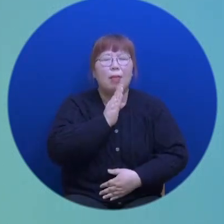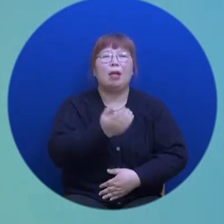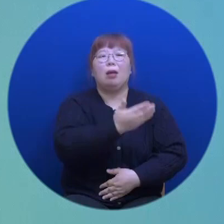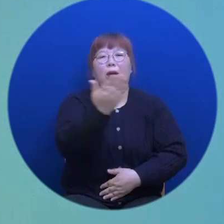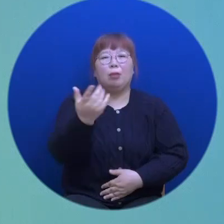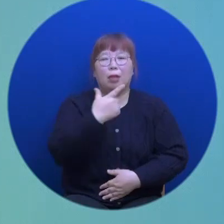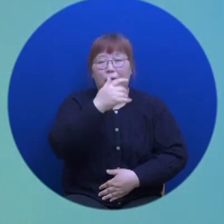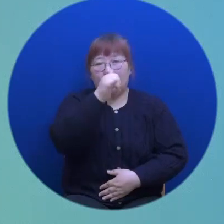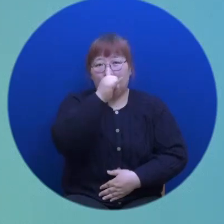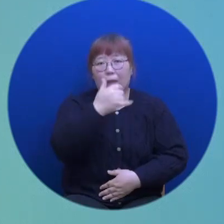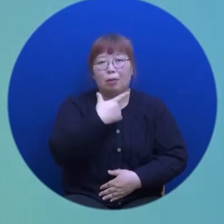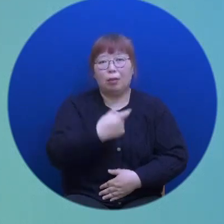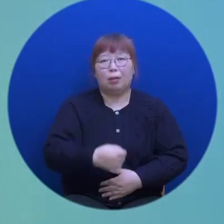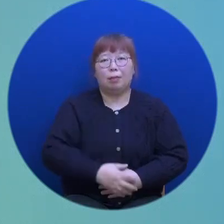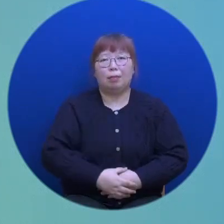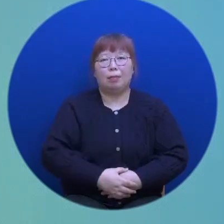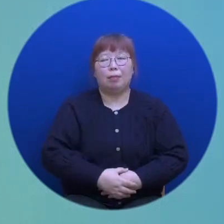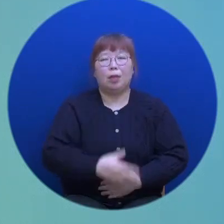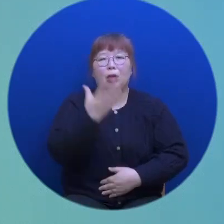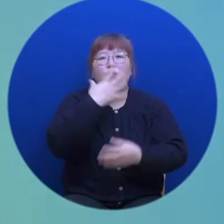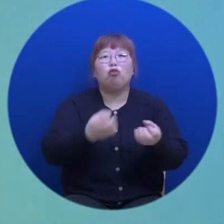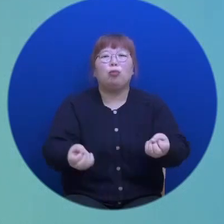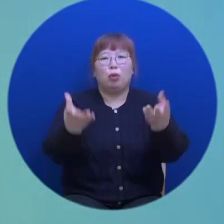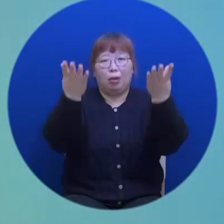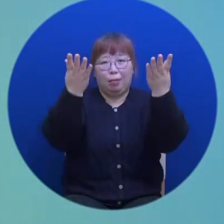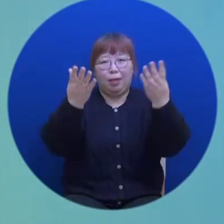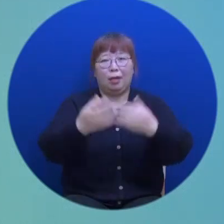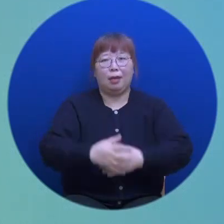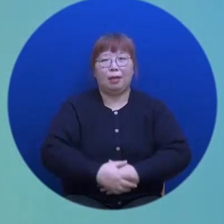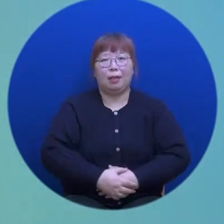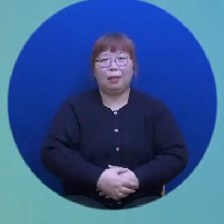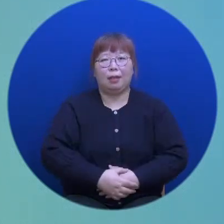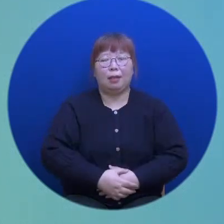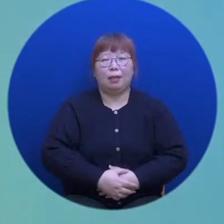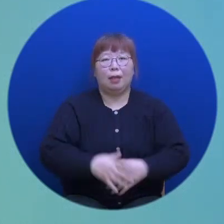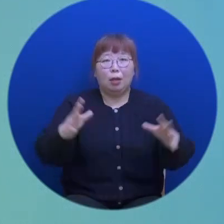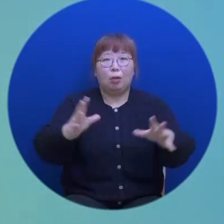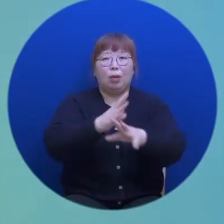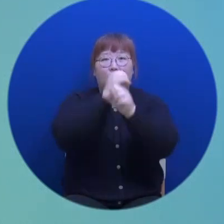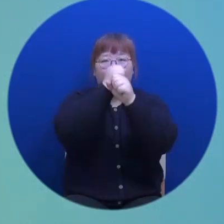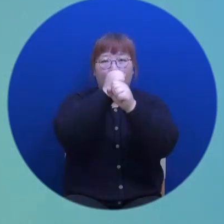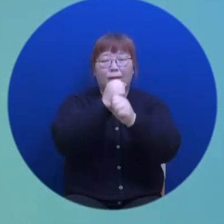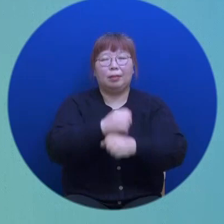있기를 주님의 이름으로 축복합니다. 잠깐 요약해 볼까요?